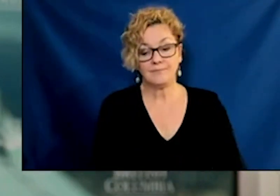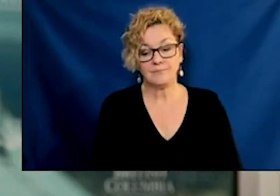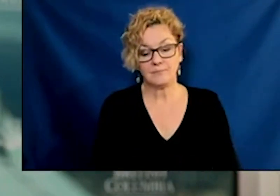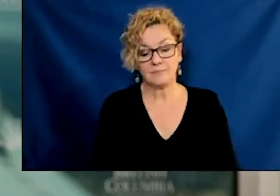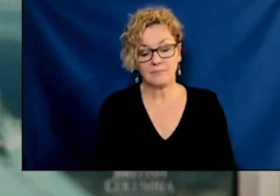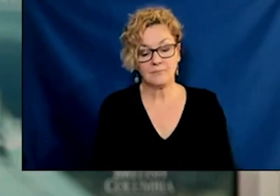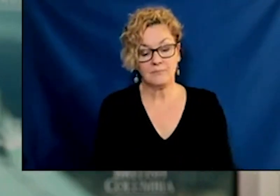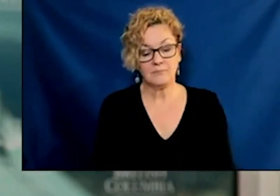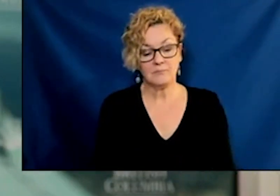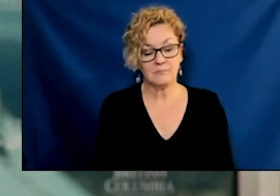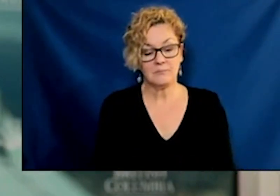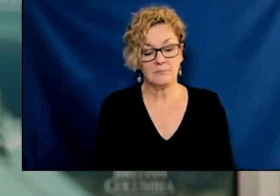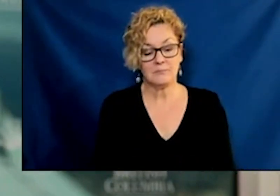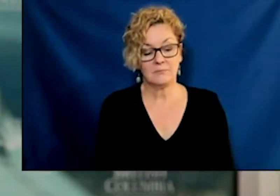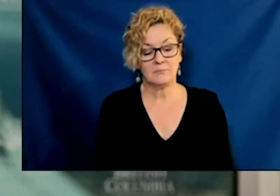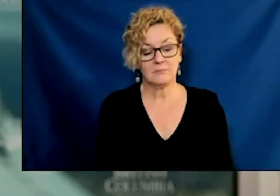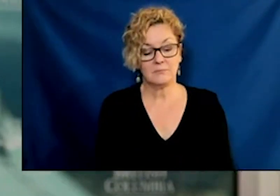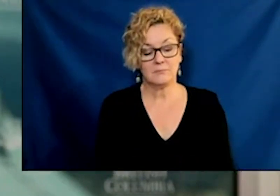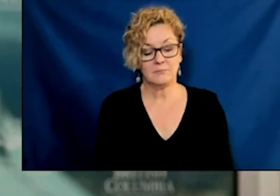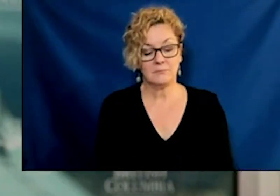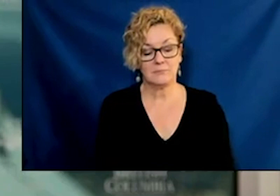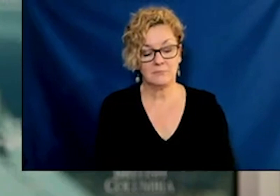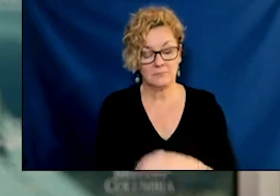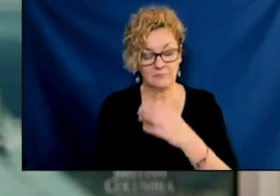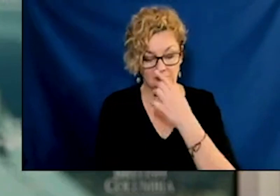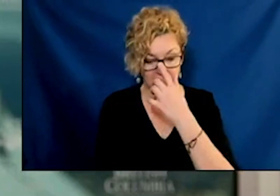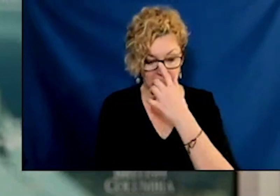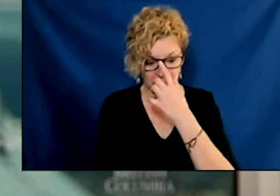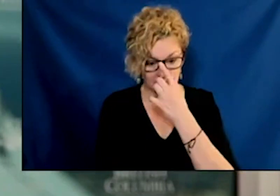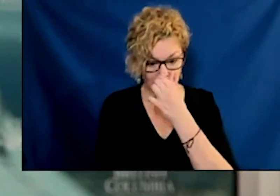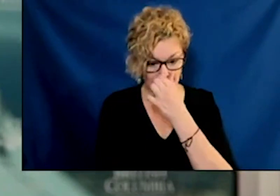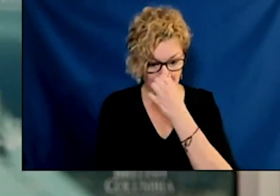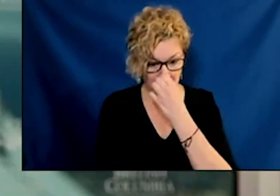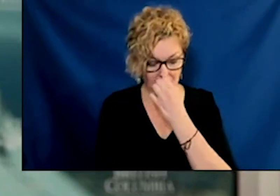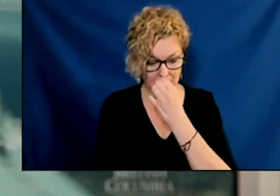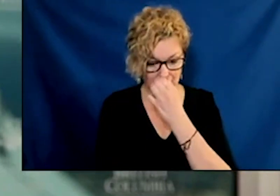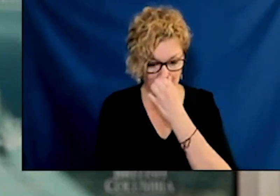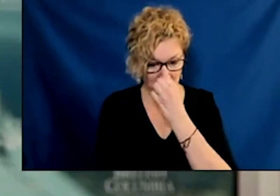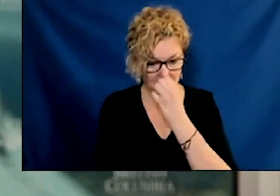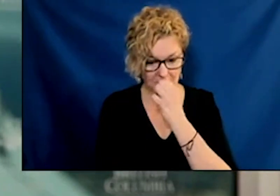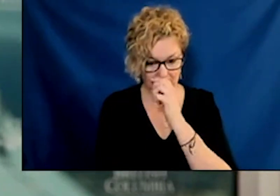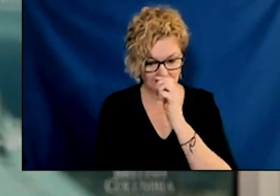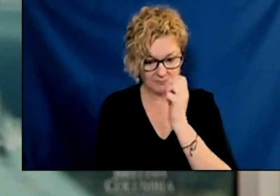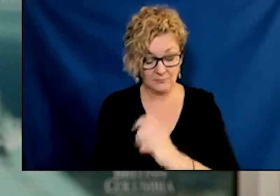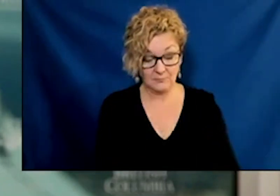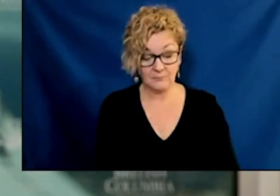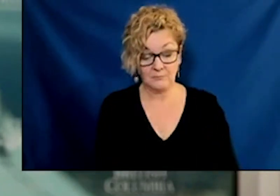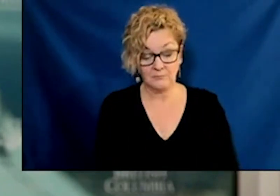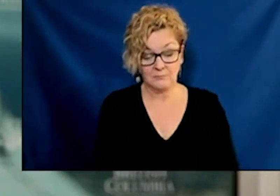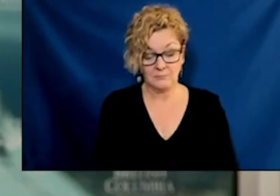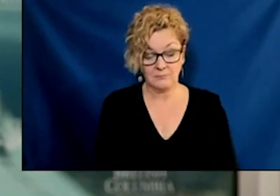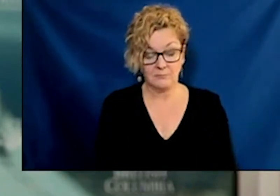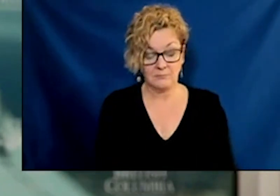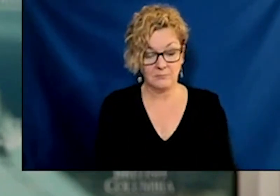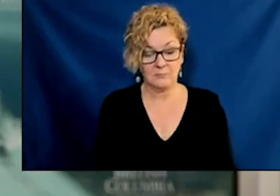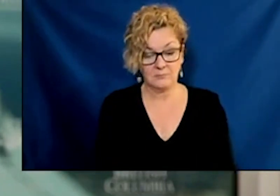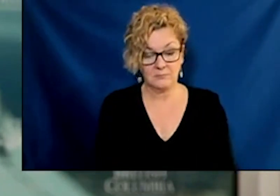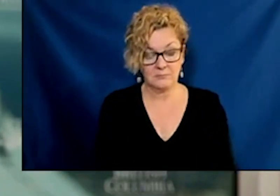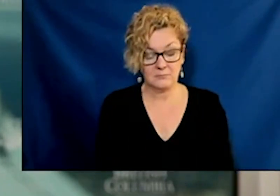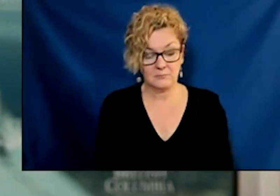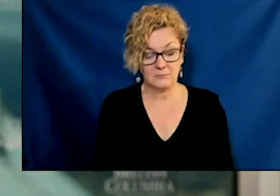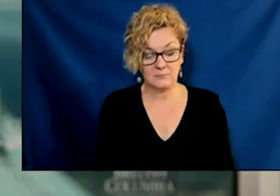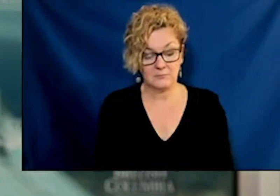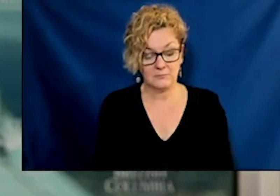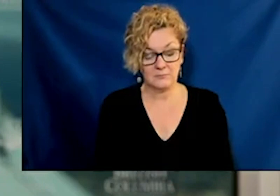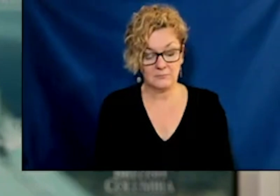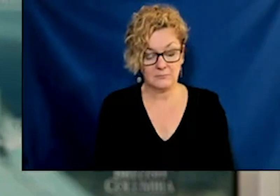y a des gens qui vivent ensemble, effectivement, dans les abris dans la région, qui ont besoin de protection, et